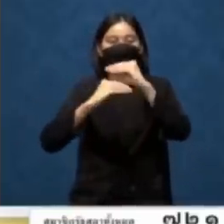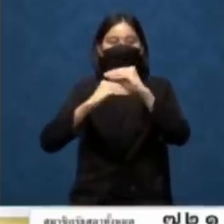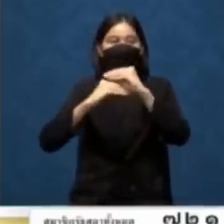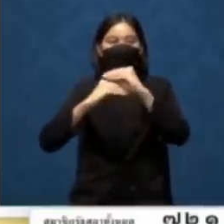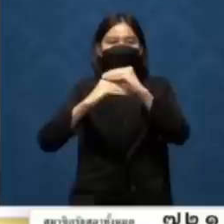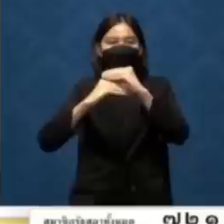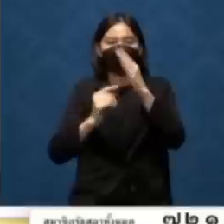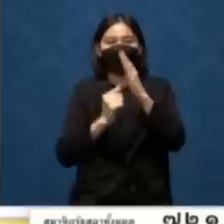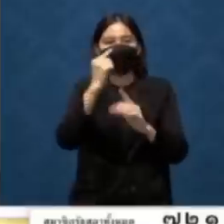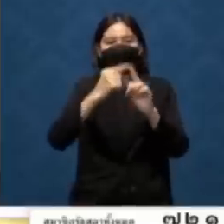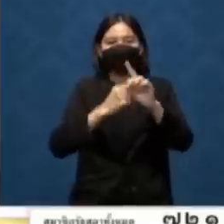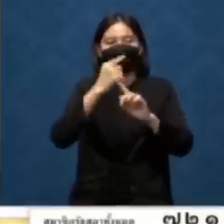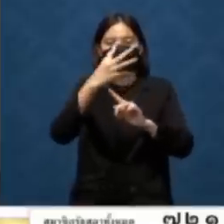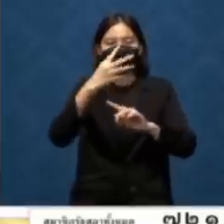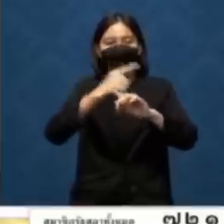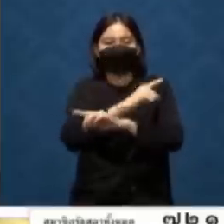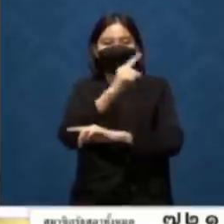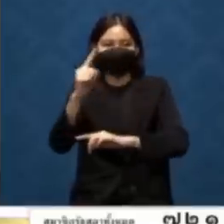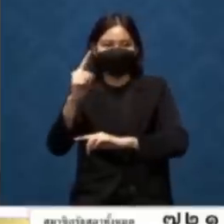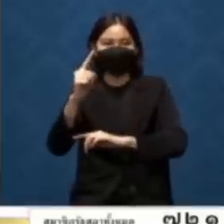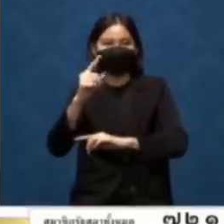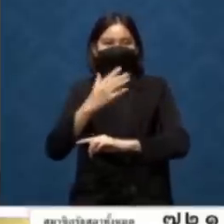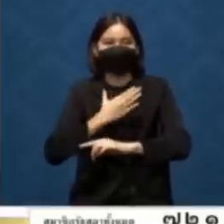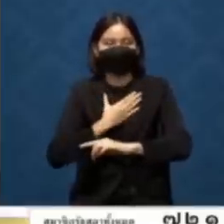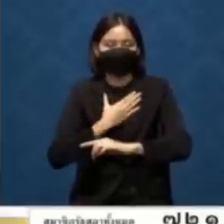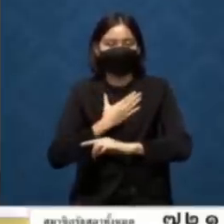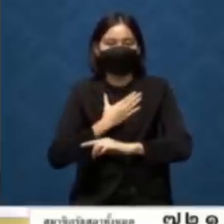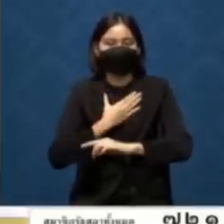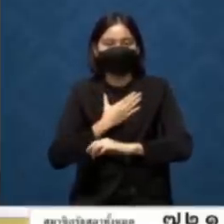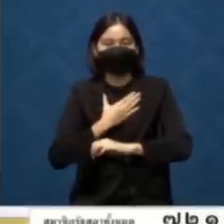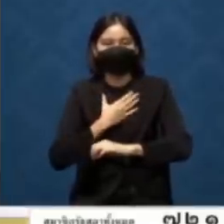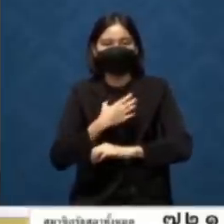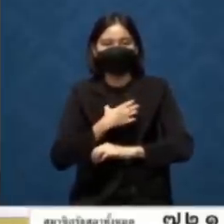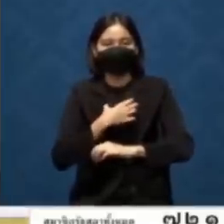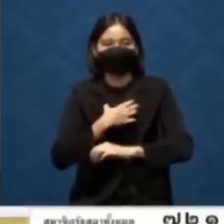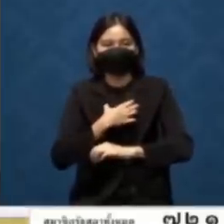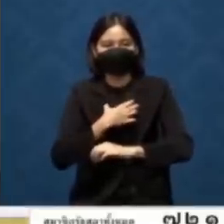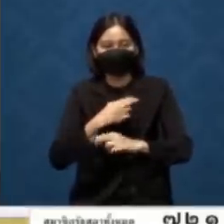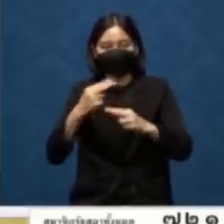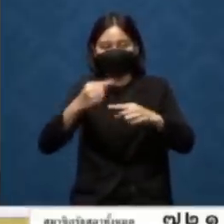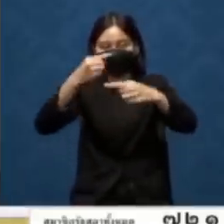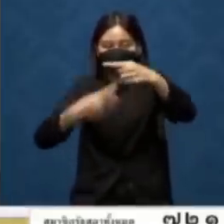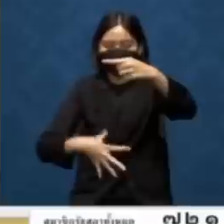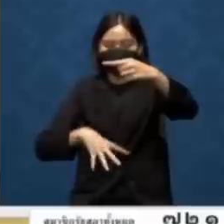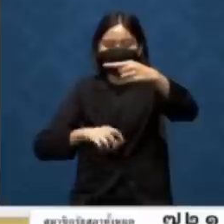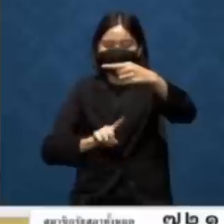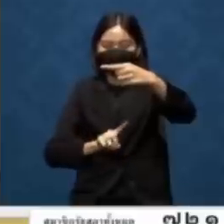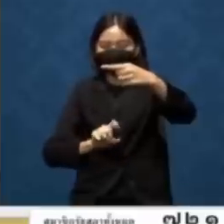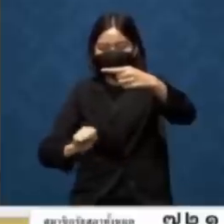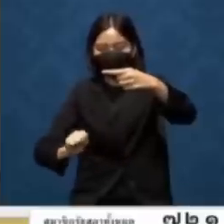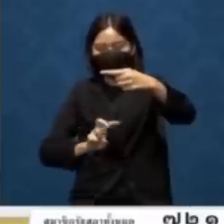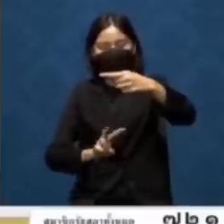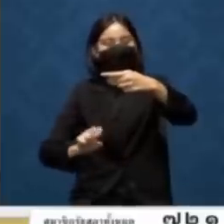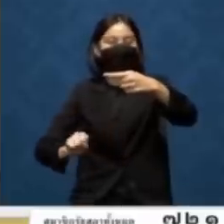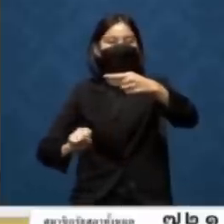เริ่มต้นมาวนทหนึ่เมษายนครับผมรวบรวมจิๆ อยากจะรวบใหถึงเป็แสน เป็นสองแสนเลยนะแตเรากรู้สกวาโเค